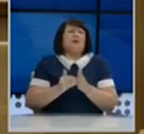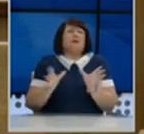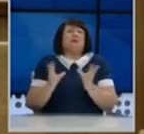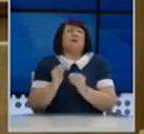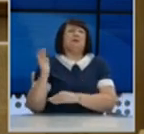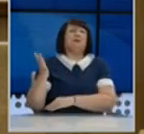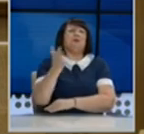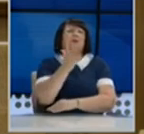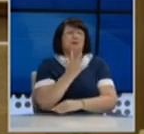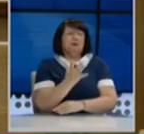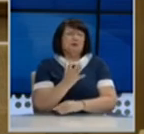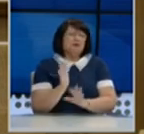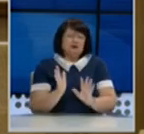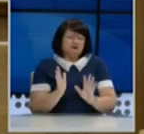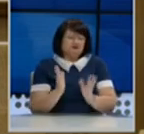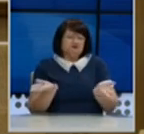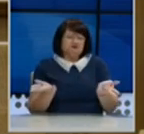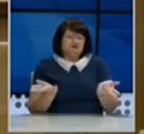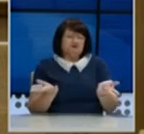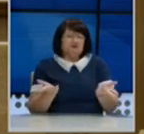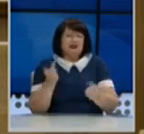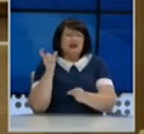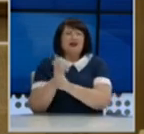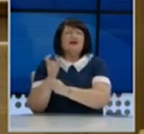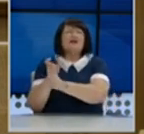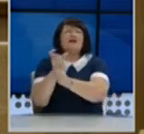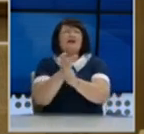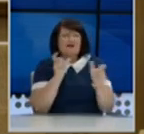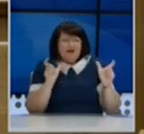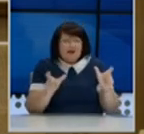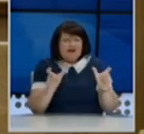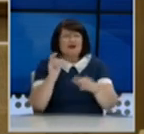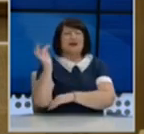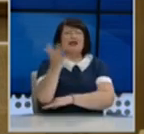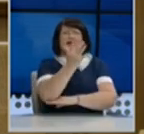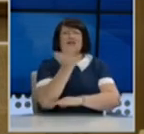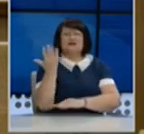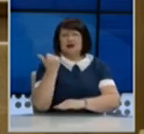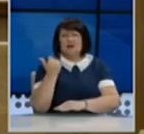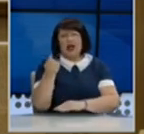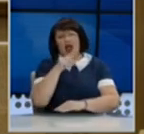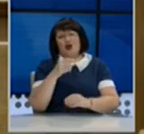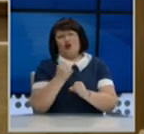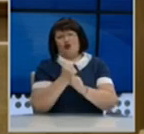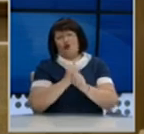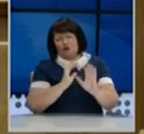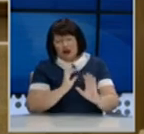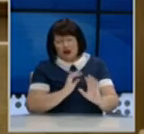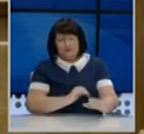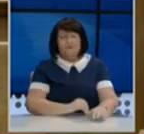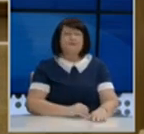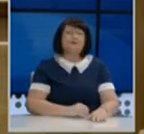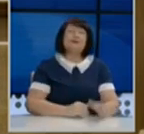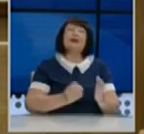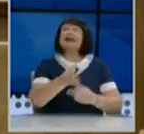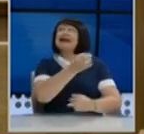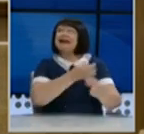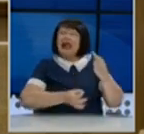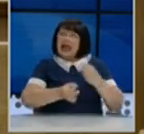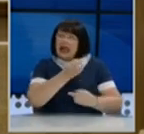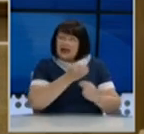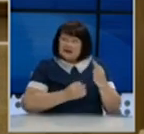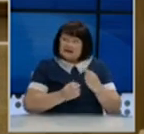το αντικείμενό της, δηλαδή τη φύλαξη των δασών, και να μας λέτε ακόμη και